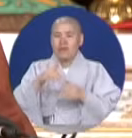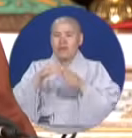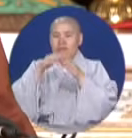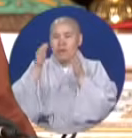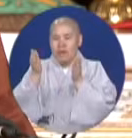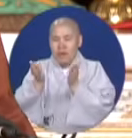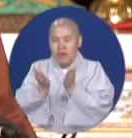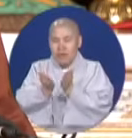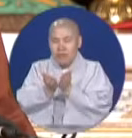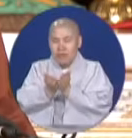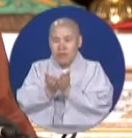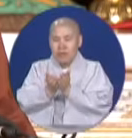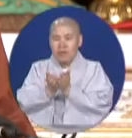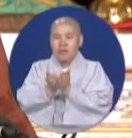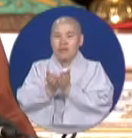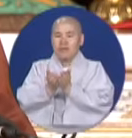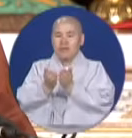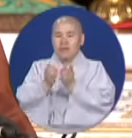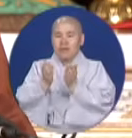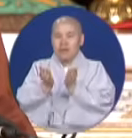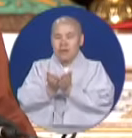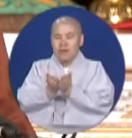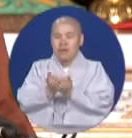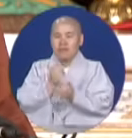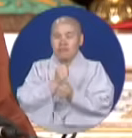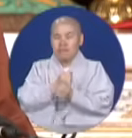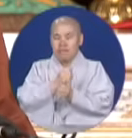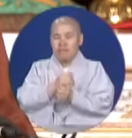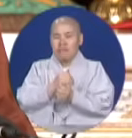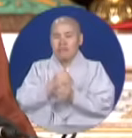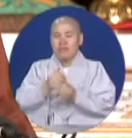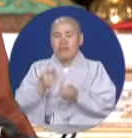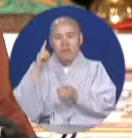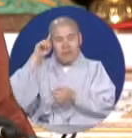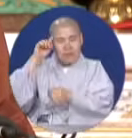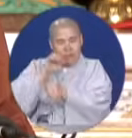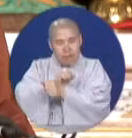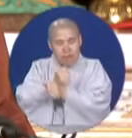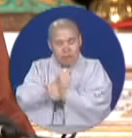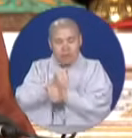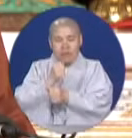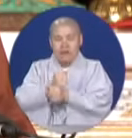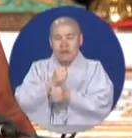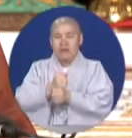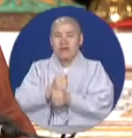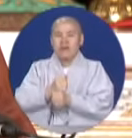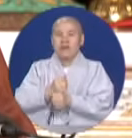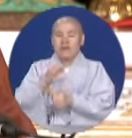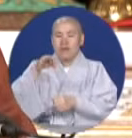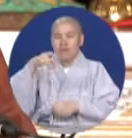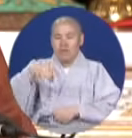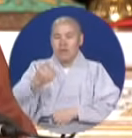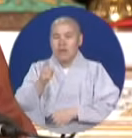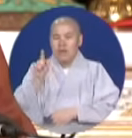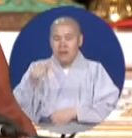광범위하게 탐구하는 것이 그게 의학자다. 이렇게 말씀을 하시고요.